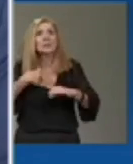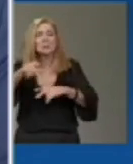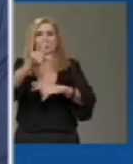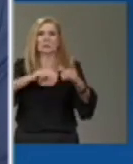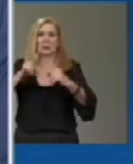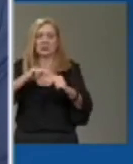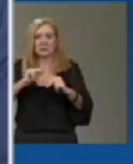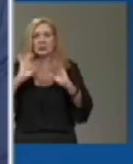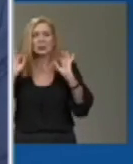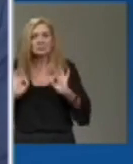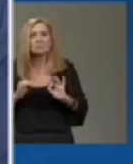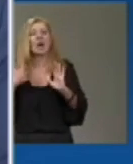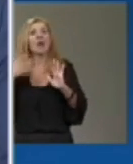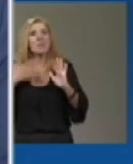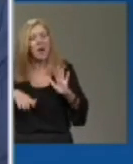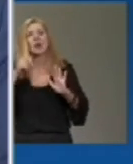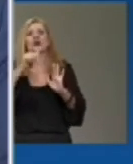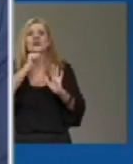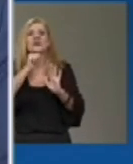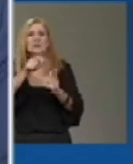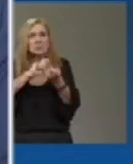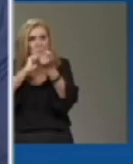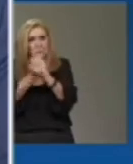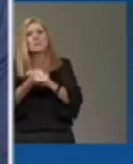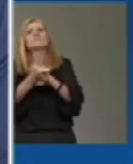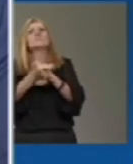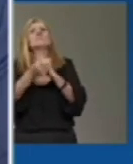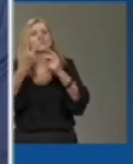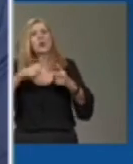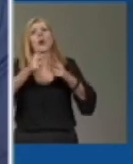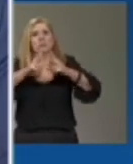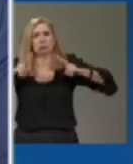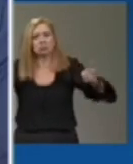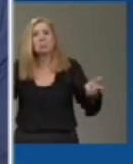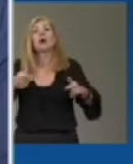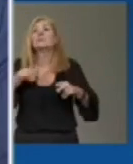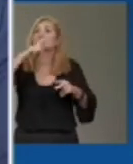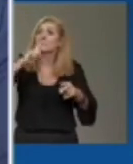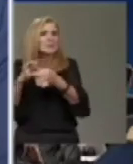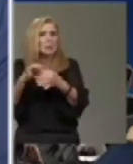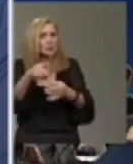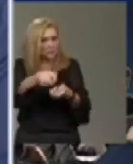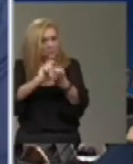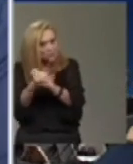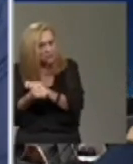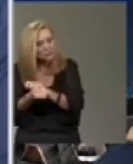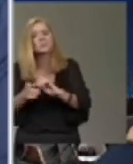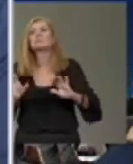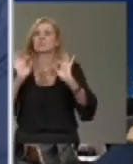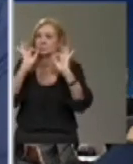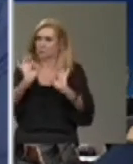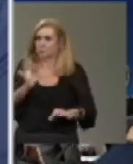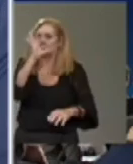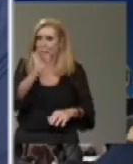για κοροϊδία εξαγγελίες κοροϊδία τι πώς σκλάβα εσείς όλο αυτό όλα όσα ανακοινώθηκαν απαντώντας στο